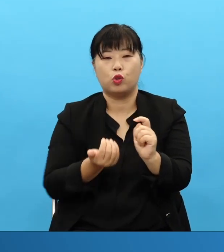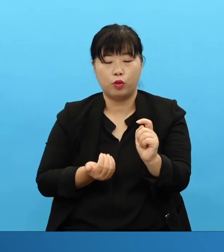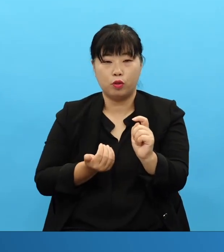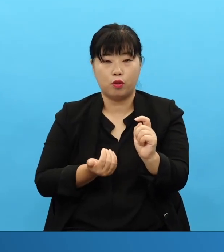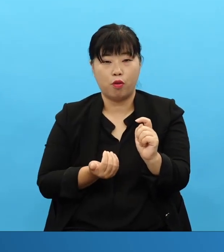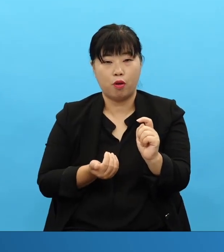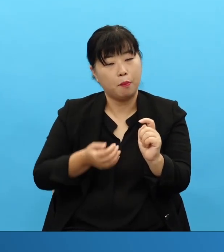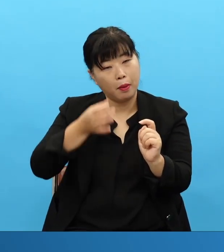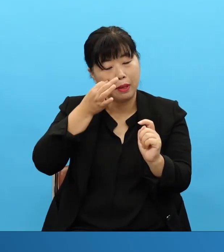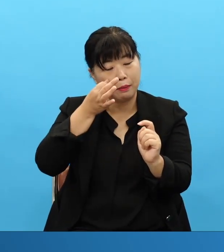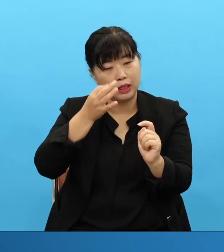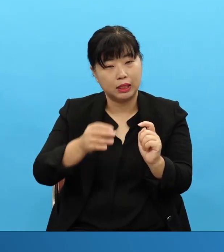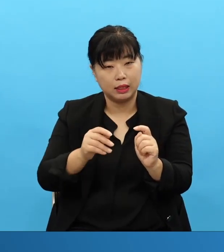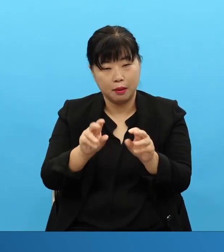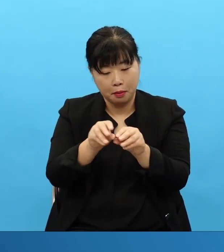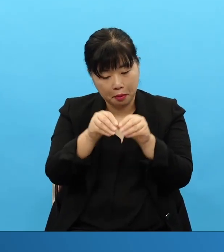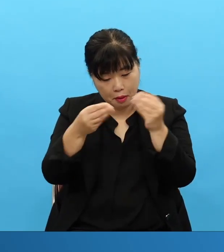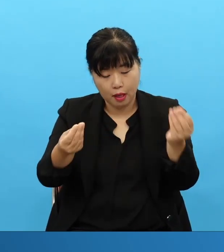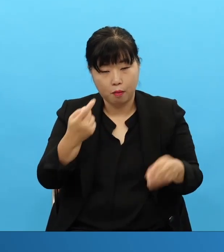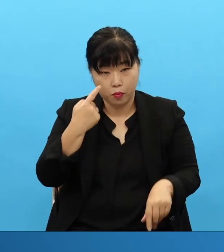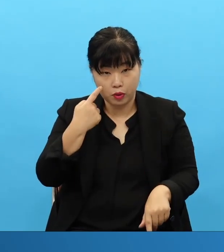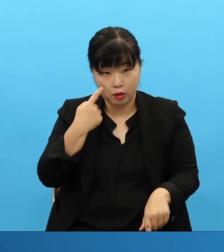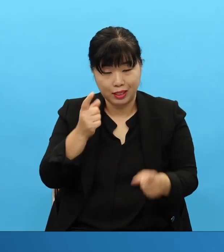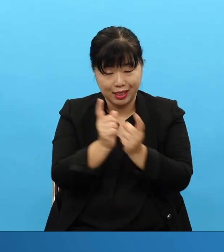펴보세요. Open that up.